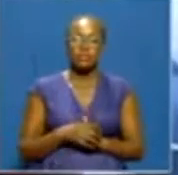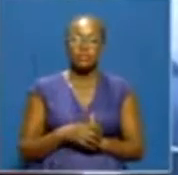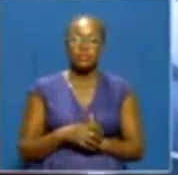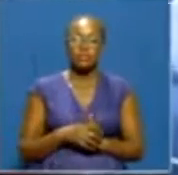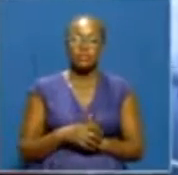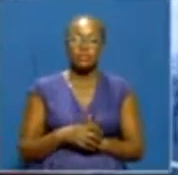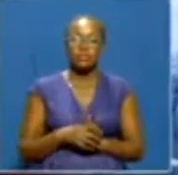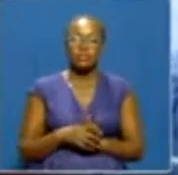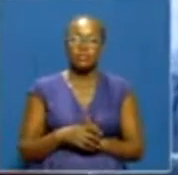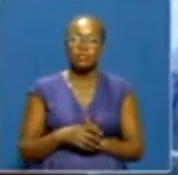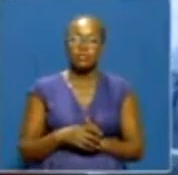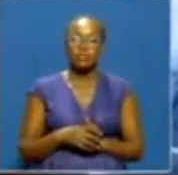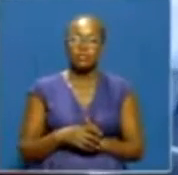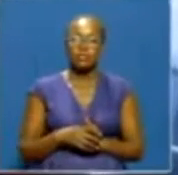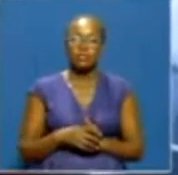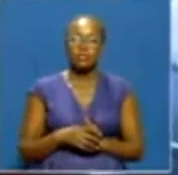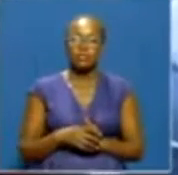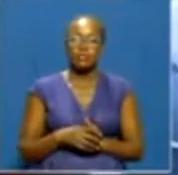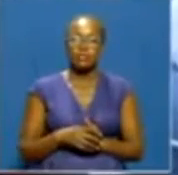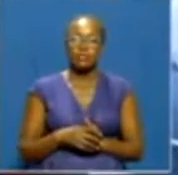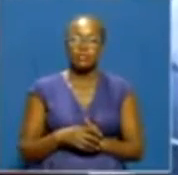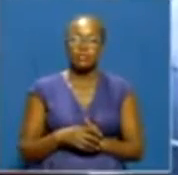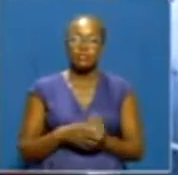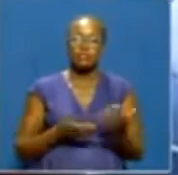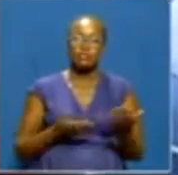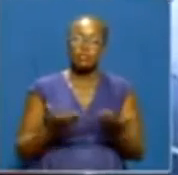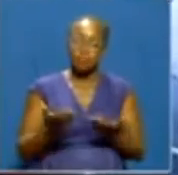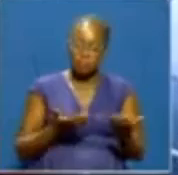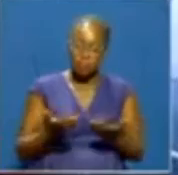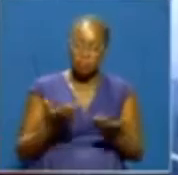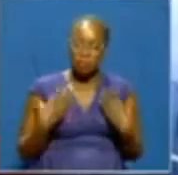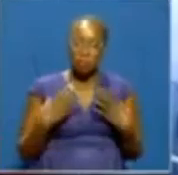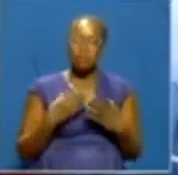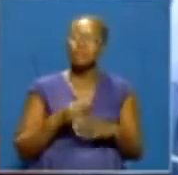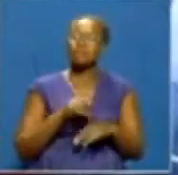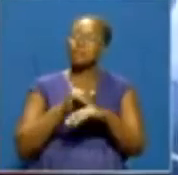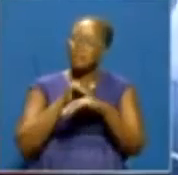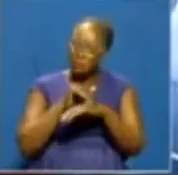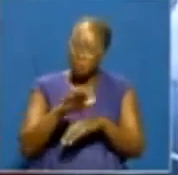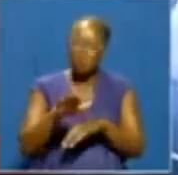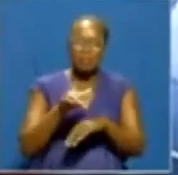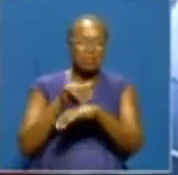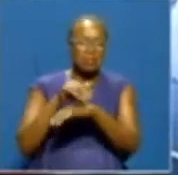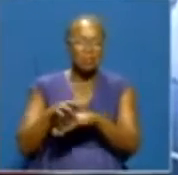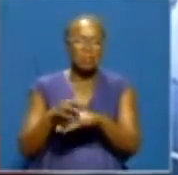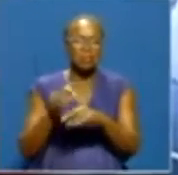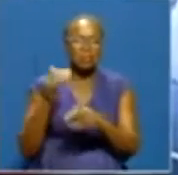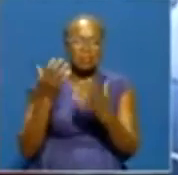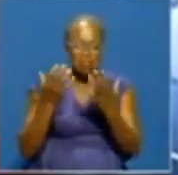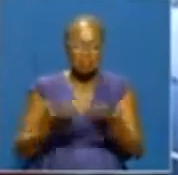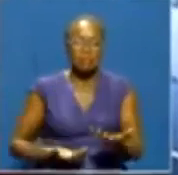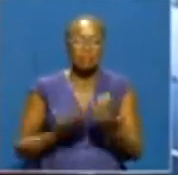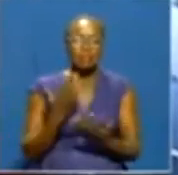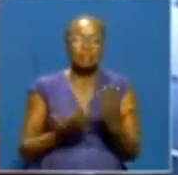kama nilivyosema tu hapo awali ni kuwa wachuuzi wanakadiria hasara kubwa baada ya moto mkubwa kuteketeza vibanda